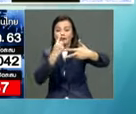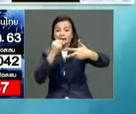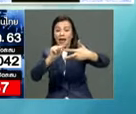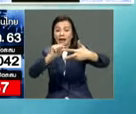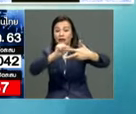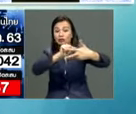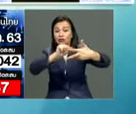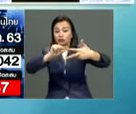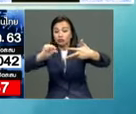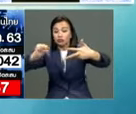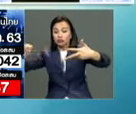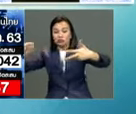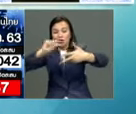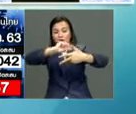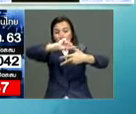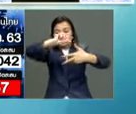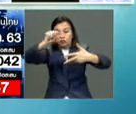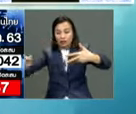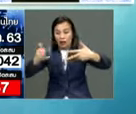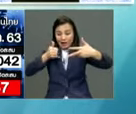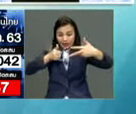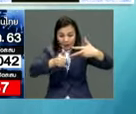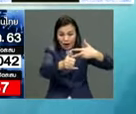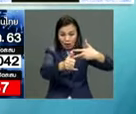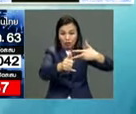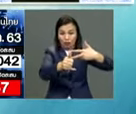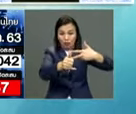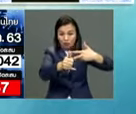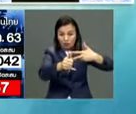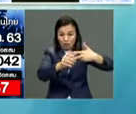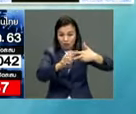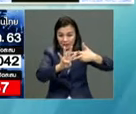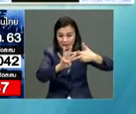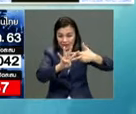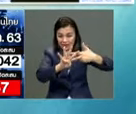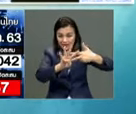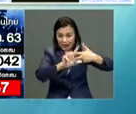คือเสาร์อาทิตย์นี้คนเดินทางเยอะนะครับก็ต้องขอบพระคุณครับที่ช่วยกันแต่ว่าท่านเช็คอินและเช็คเอาต์ด้วยดูขวาล่างครับสีเขียวนี่คือเช็คอินแล้วสีแดงเส้นสีแดงเส้นเล็กๆสีแดงตรงขวาล่างเนี่ยเช็คเอาเช็คอิน4.6ล้านเช็คเอาท์อยู่ 2.6